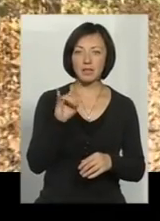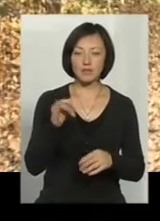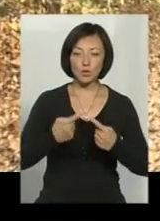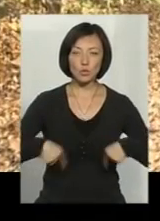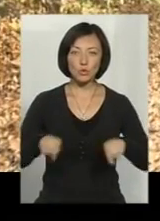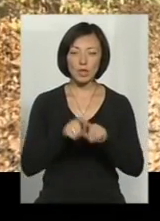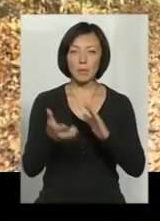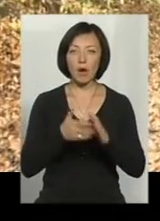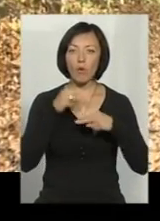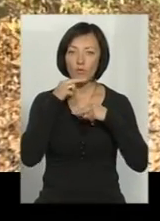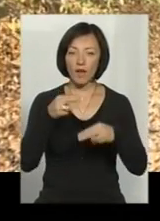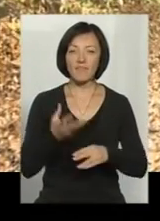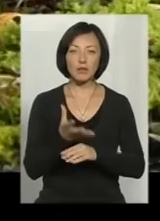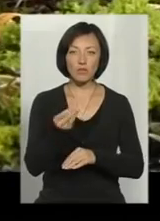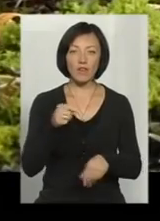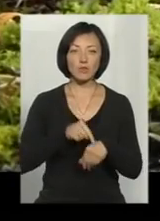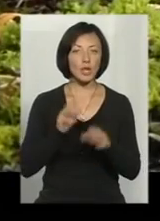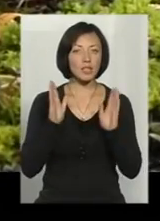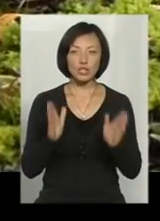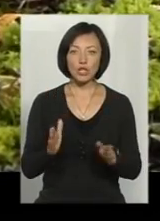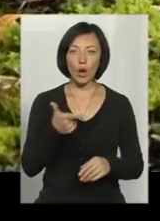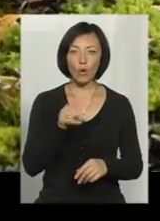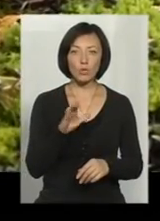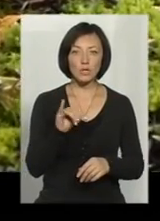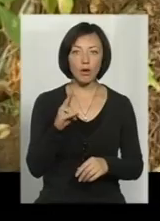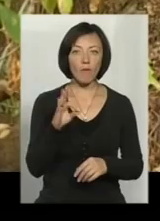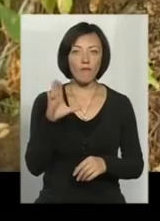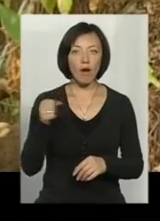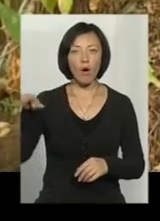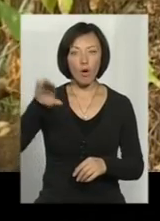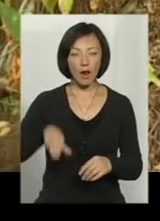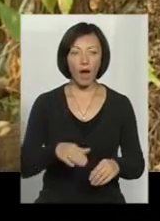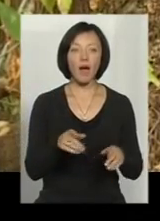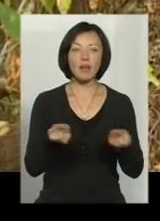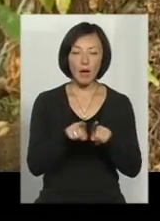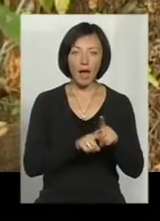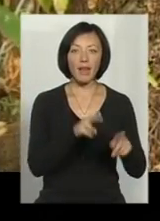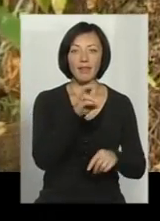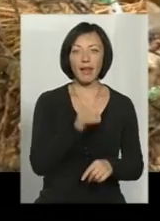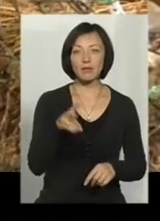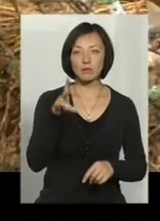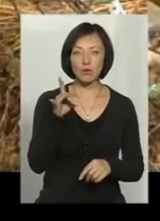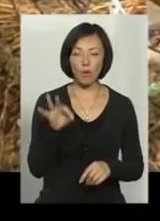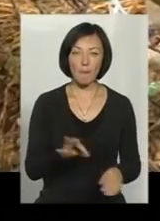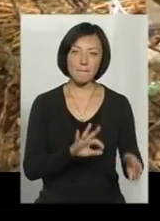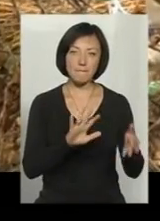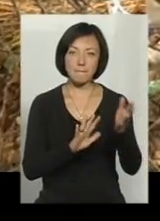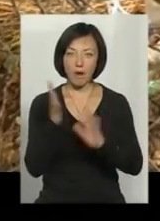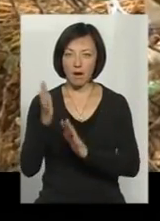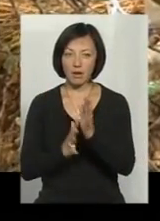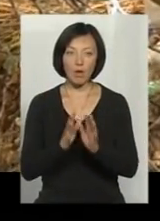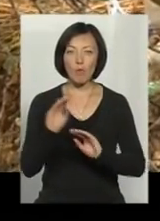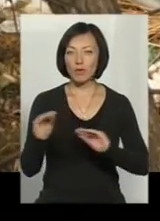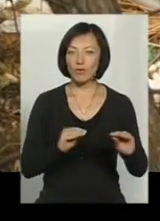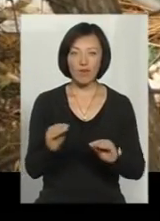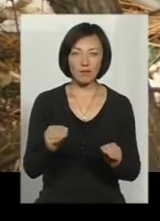уваги та фінансування відчуває не лише Гусикова гора, айдендропарк. Схоже, до його впорядкування руки не доходили вже на